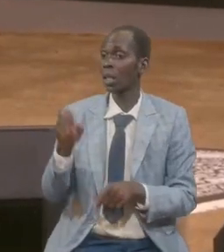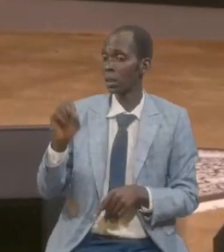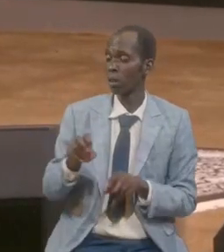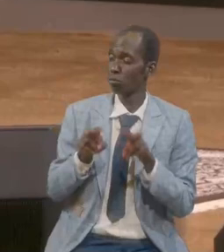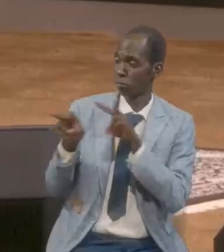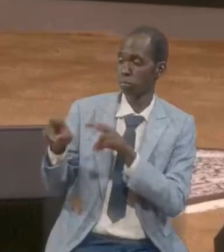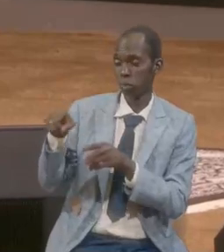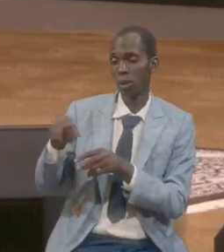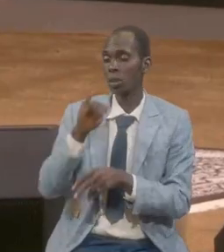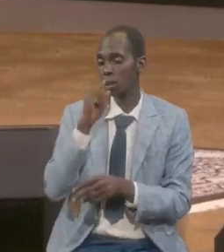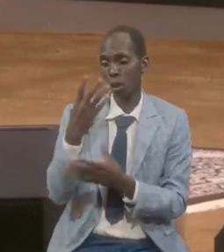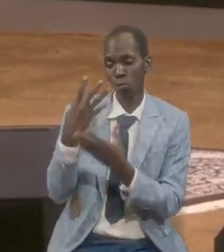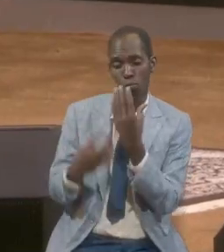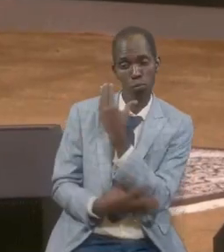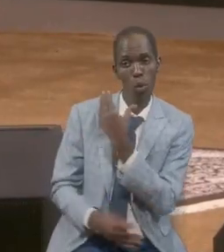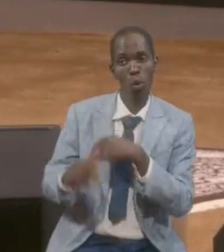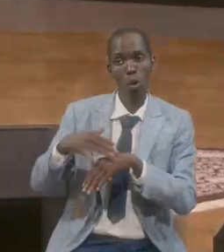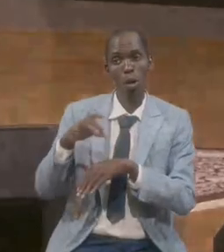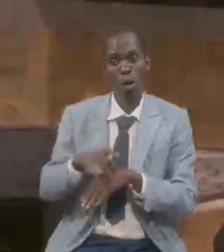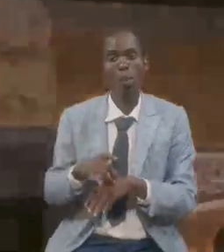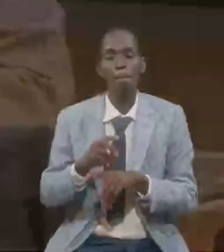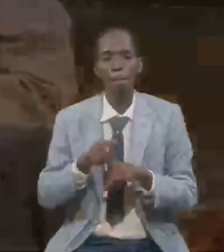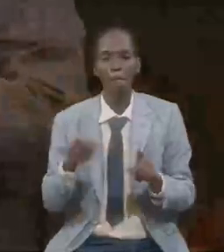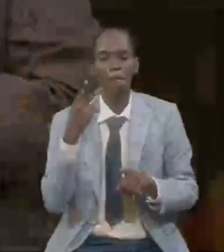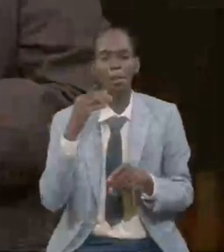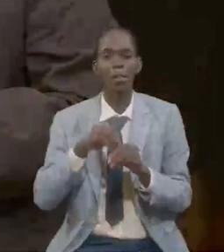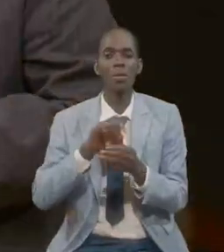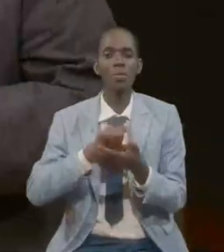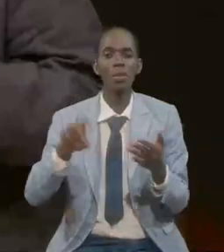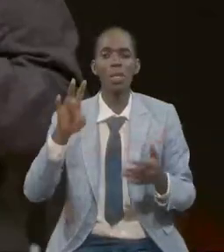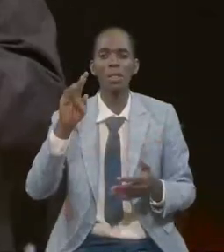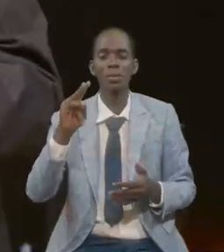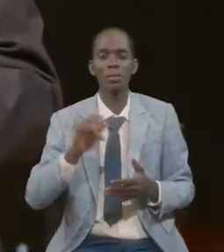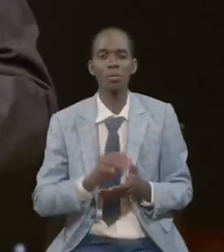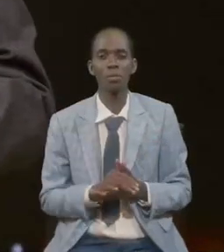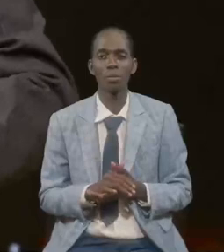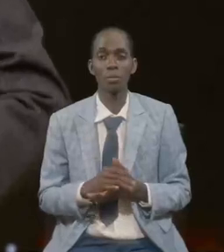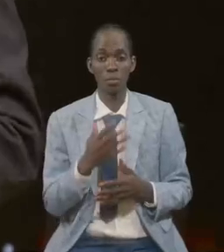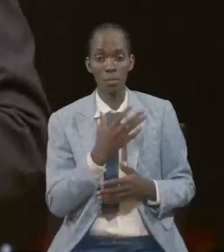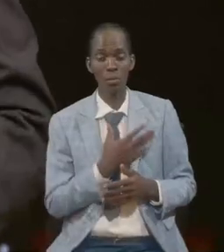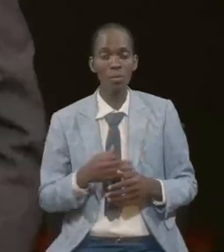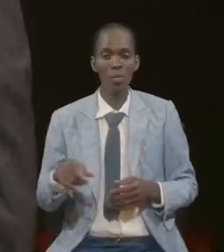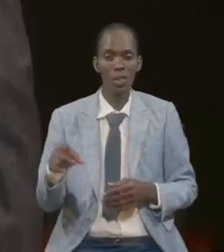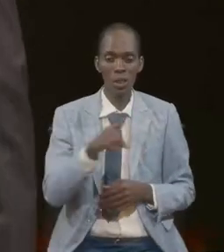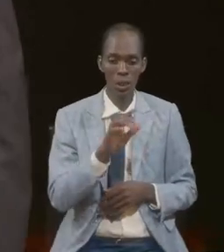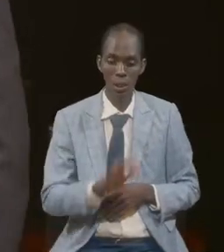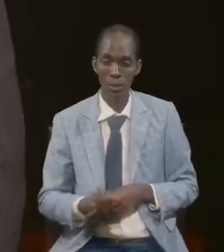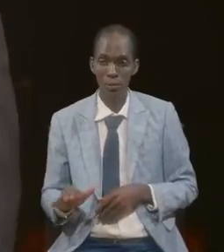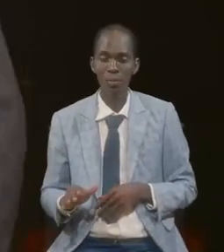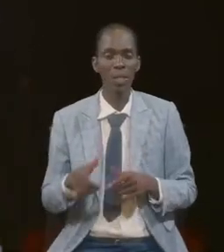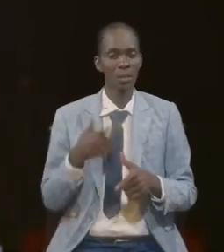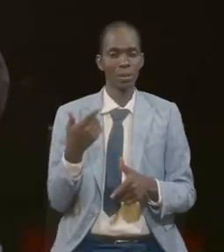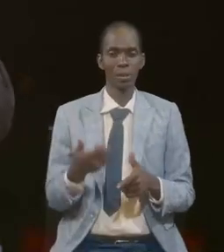il a besoin est pourvu. À cause de cela, il peut se réjouir. 17 est dit, or si nous